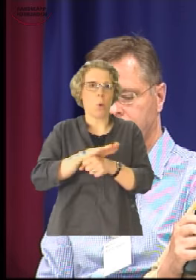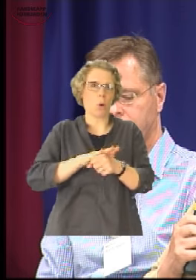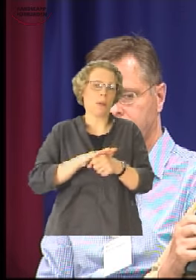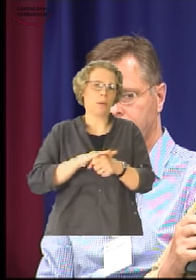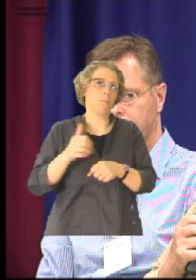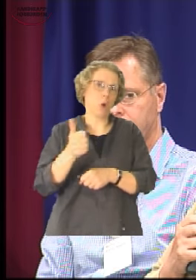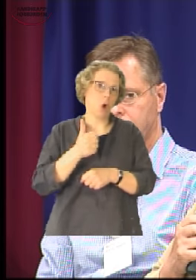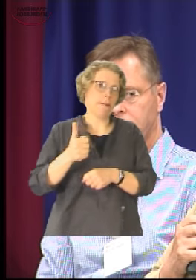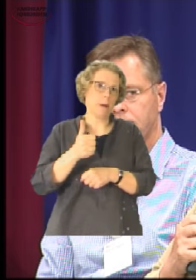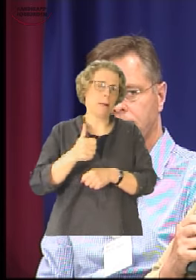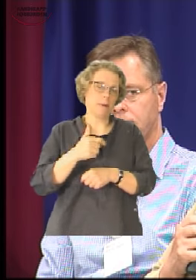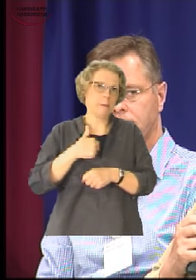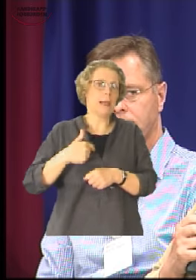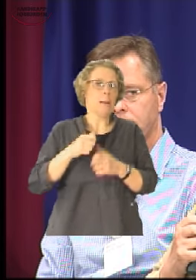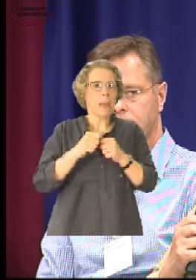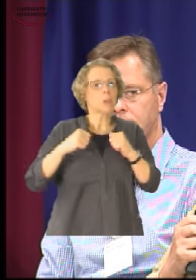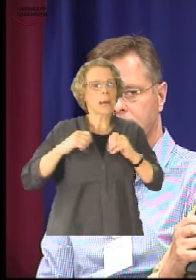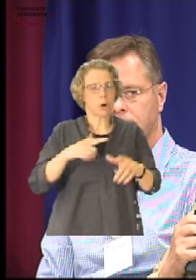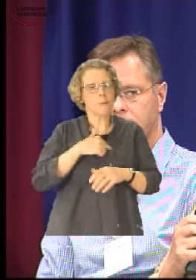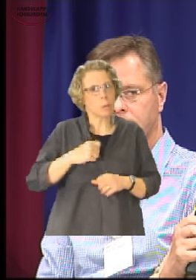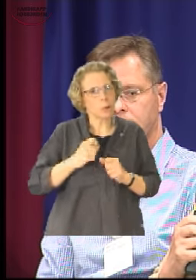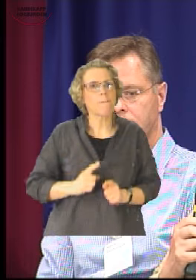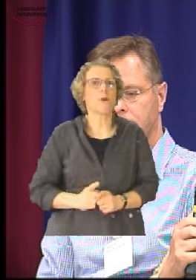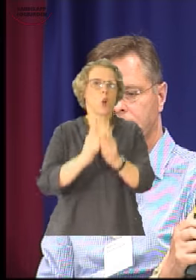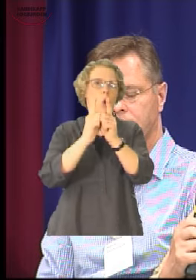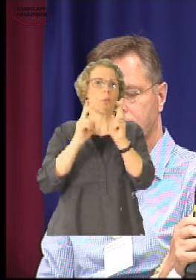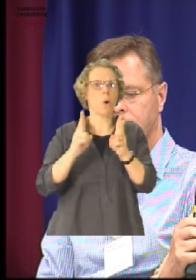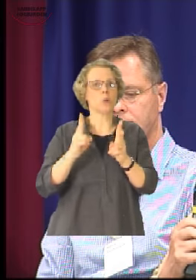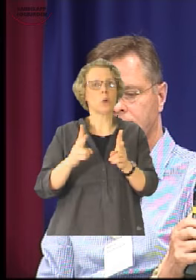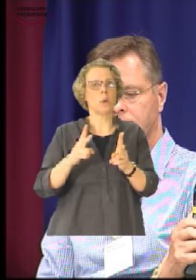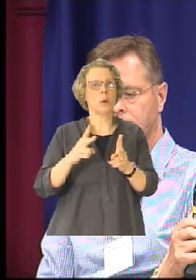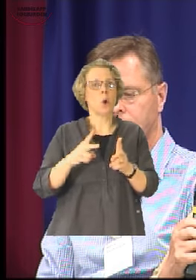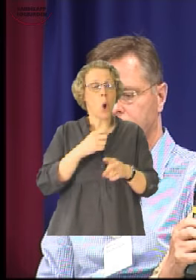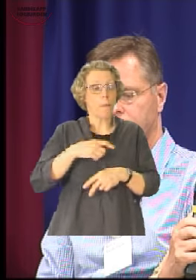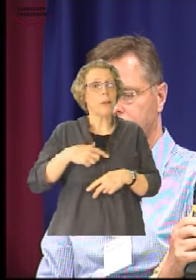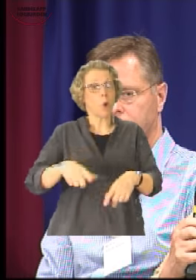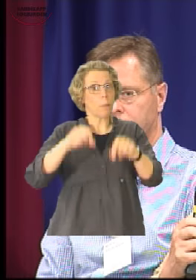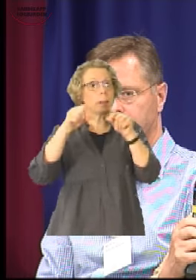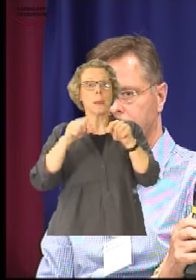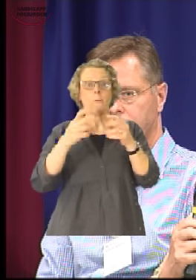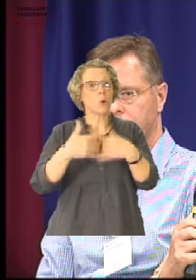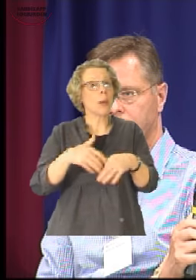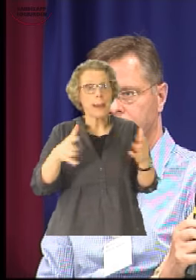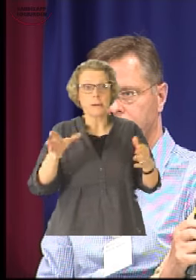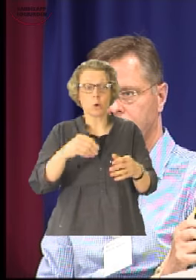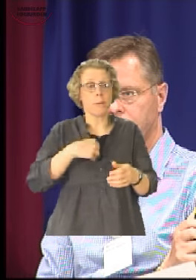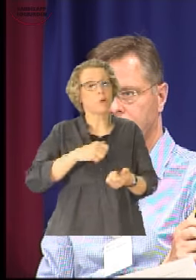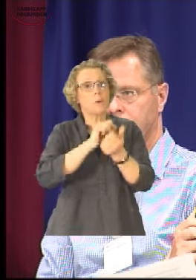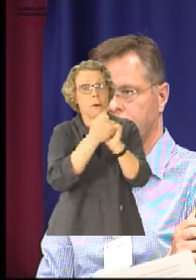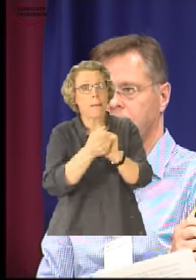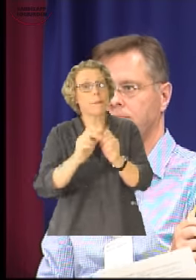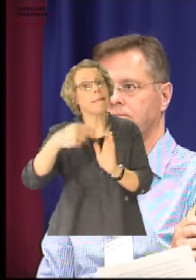måste naturligtvis också följa upp det. Och ser man att det inte fungerar så måste man ju rätta till det vid nästa